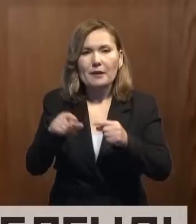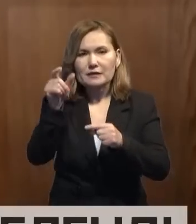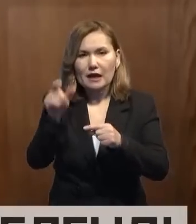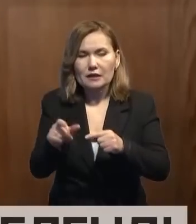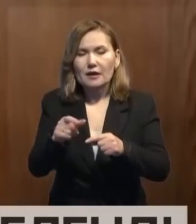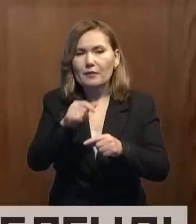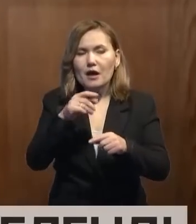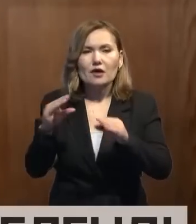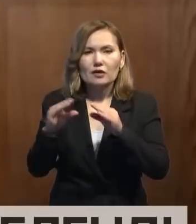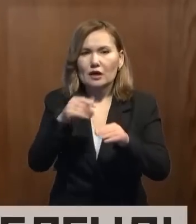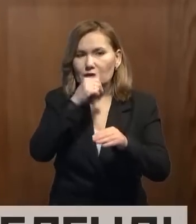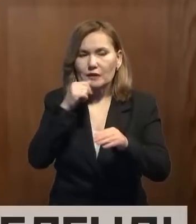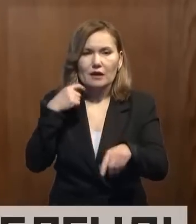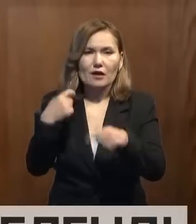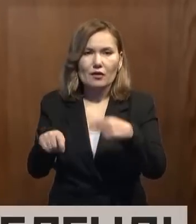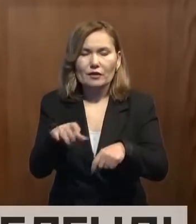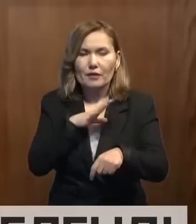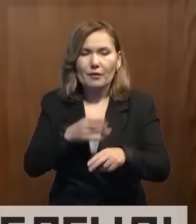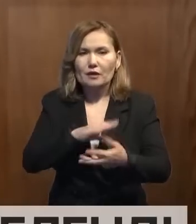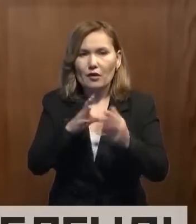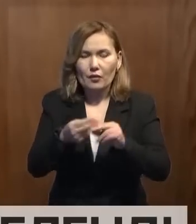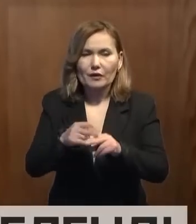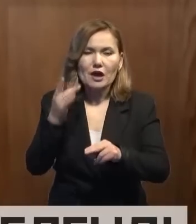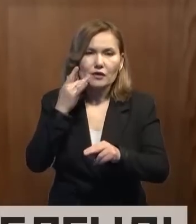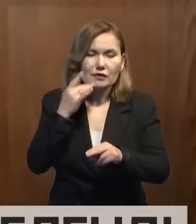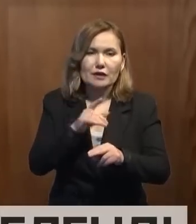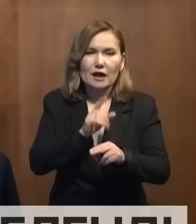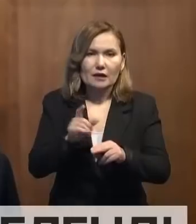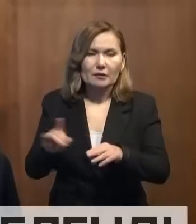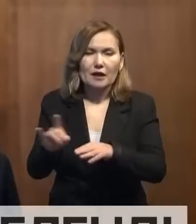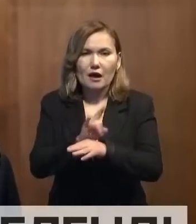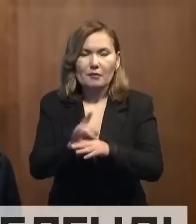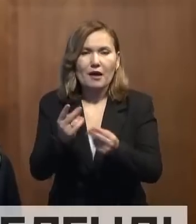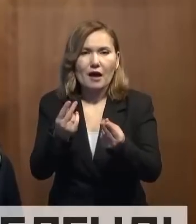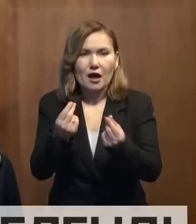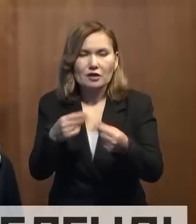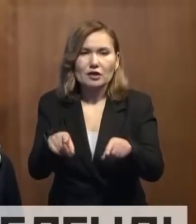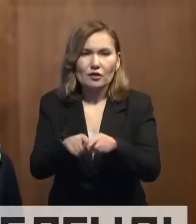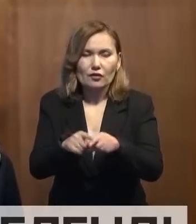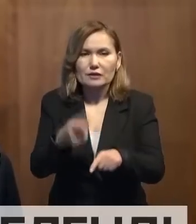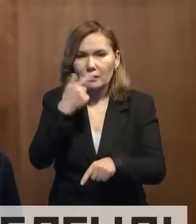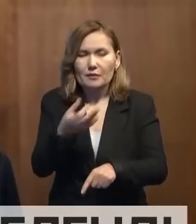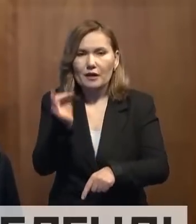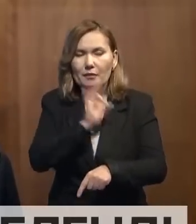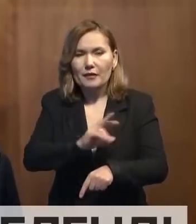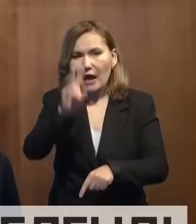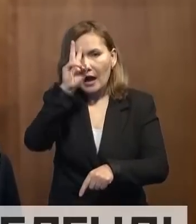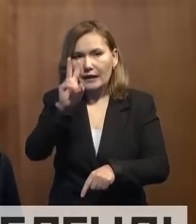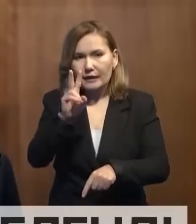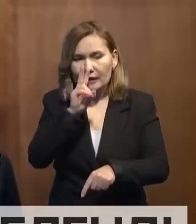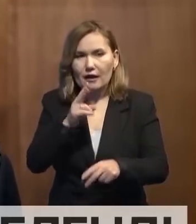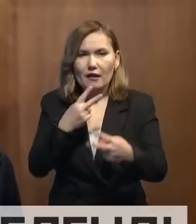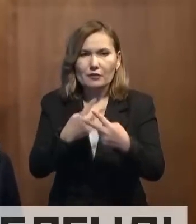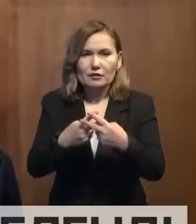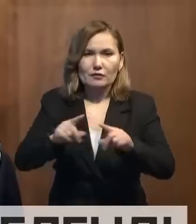ал түскен ақша өз мүлкін сатқысы келетін келесі салымшыларға төленді. Сот шешімі бойынша күдіктілер 2 ай мерзімге қамауға